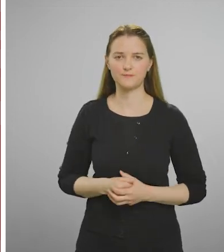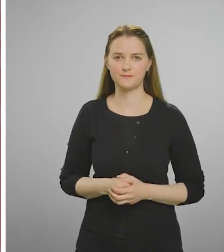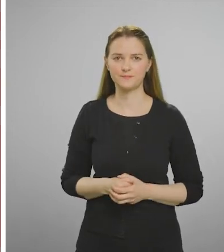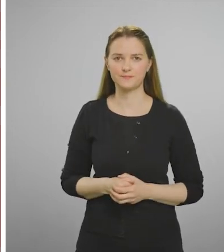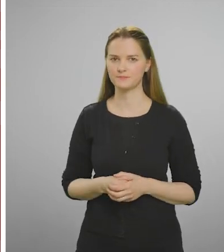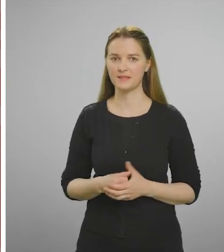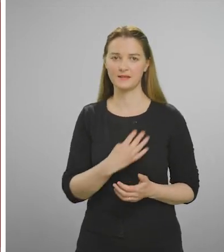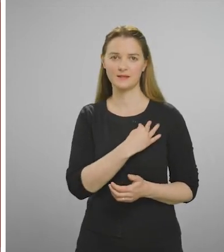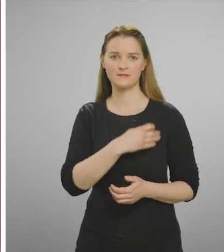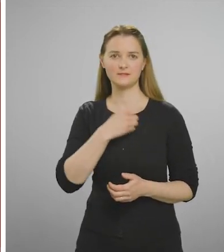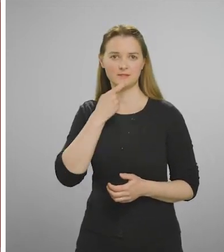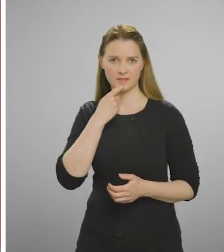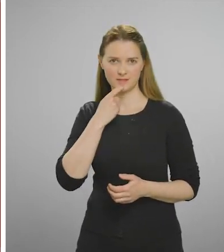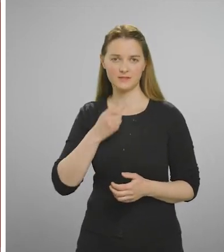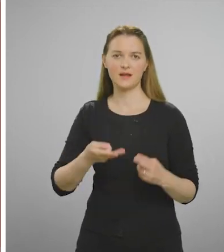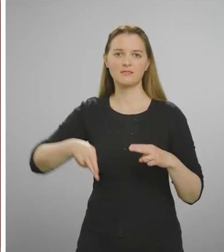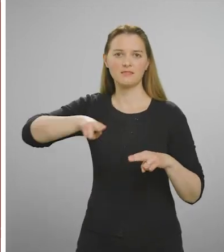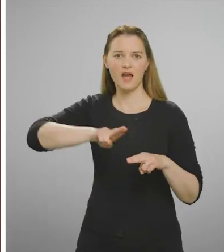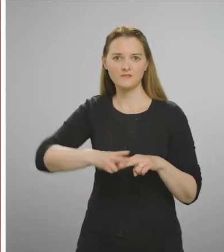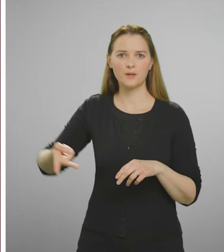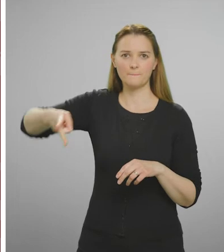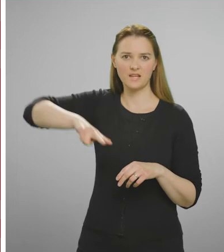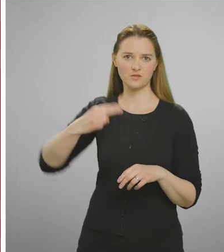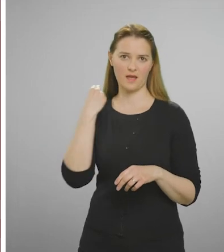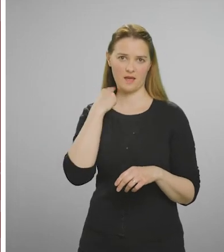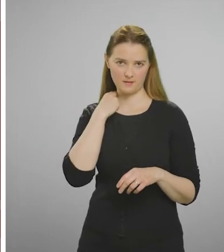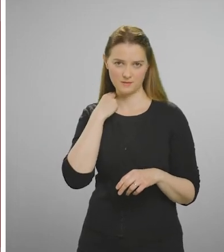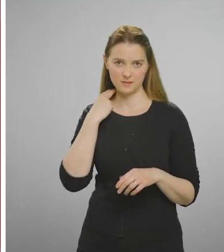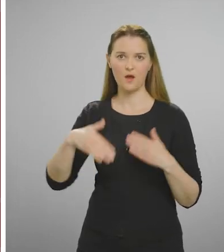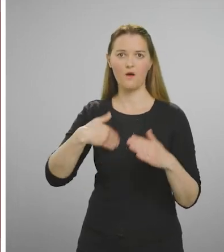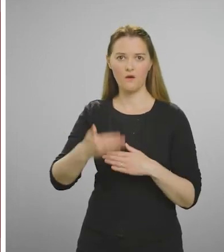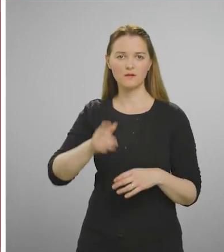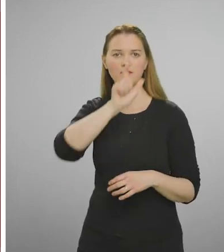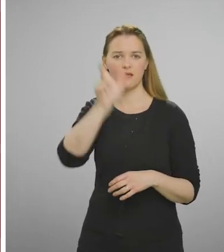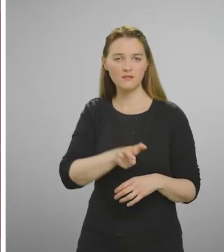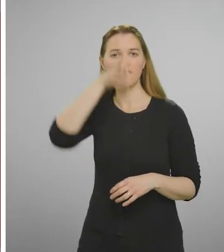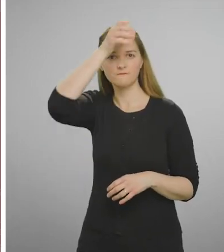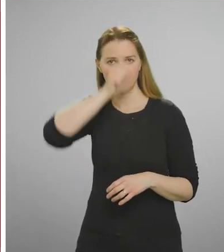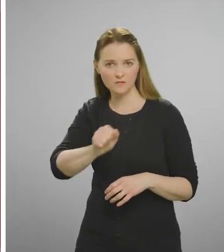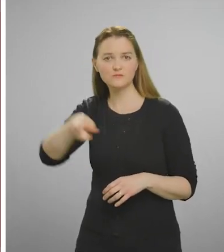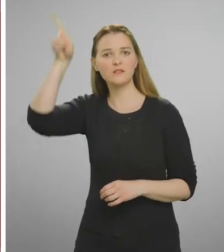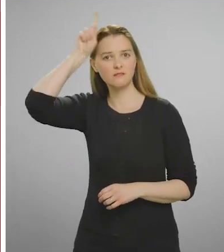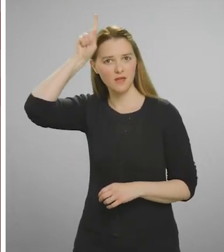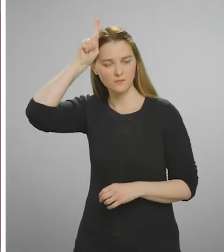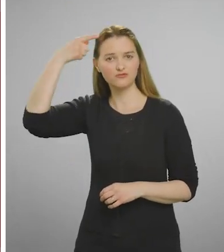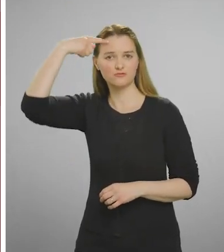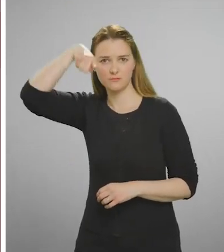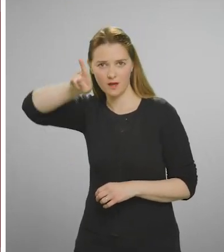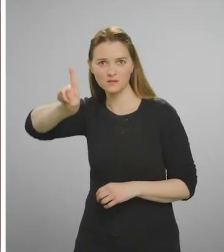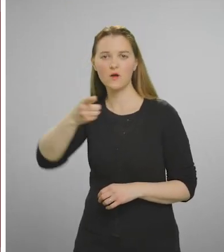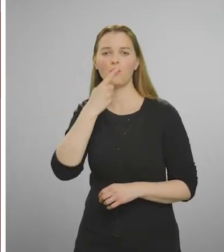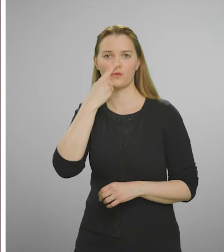djela. Na hrvatski se jezik najviše prevodi s engleskog. Zatim slijede talijanski, francuski,